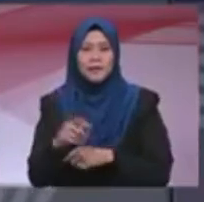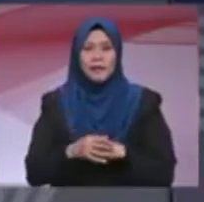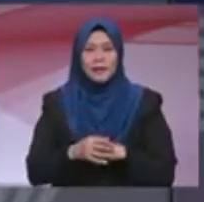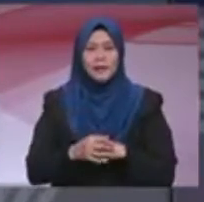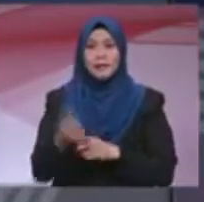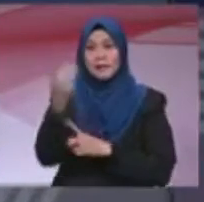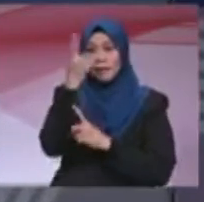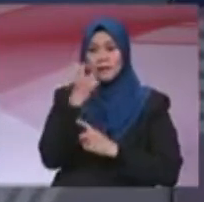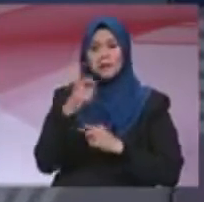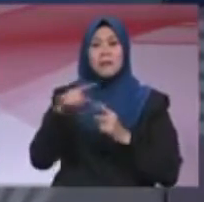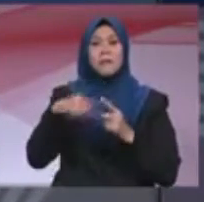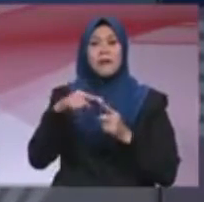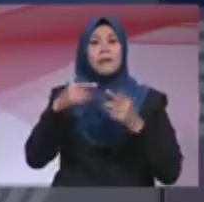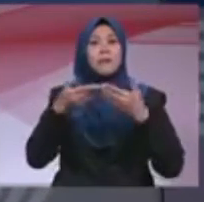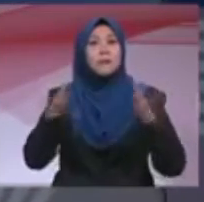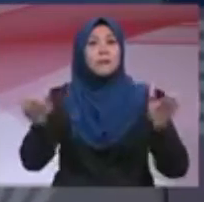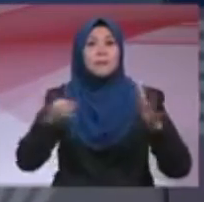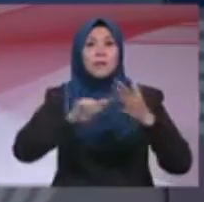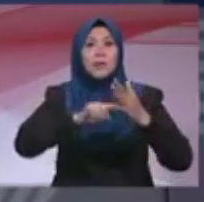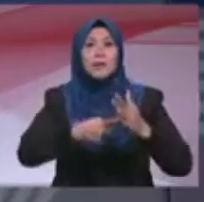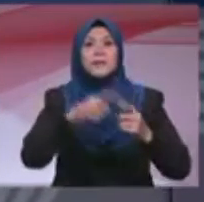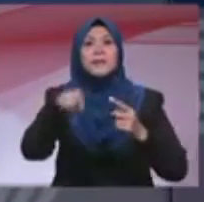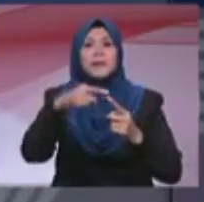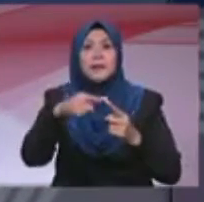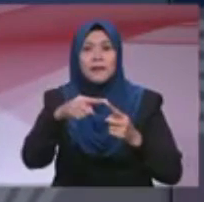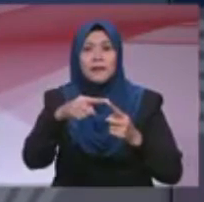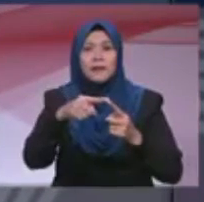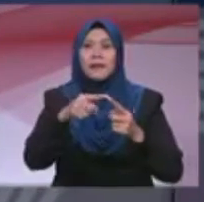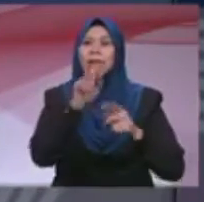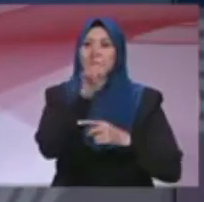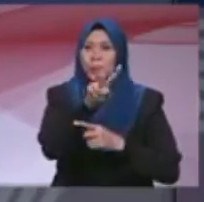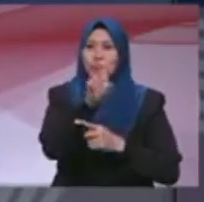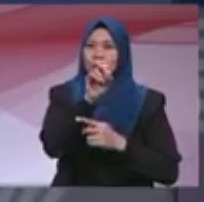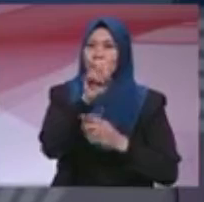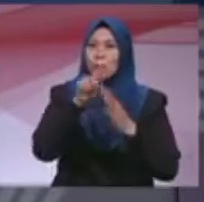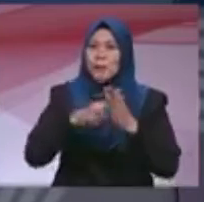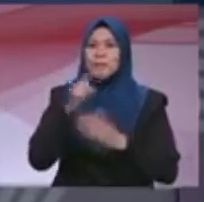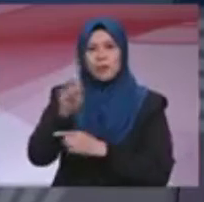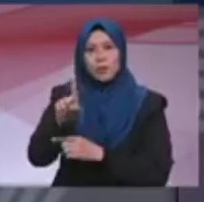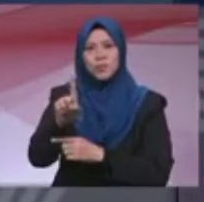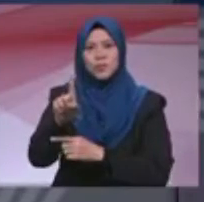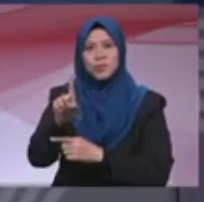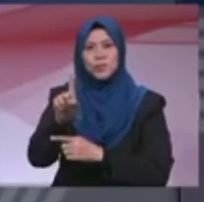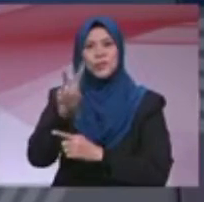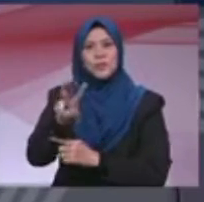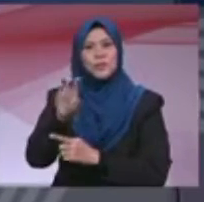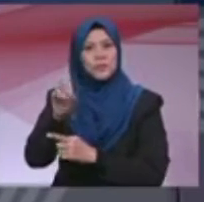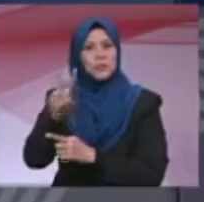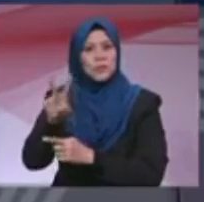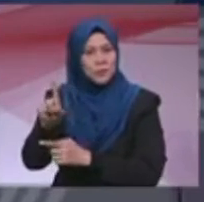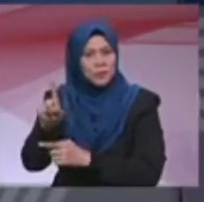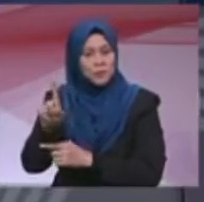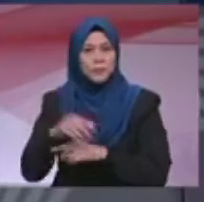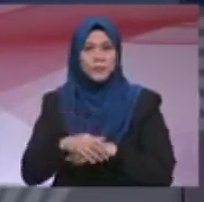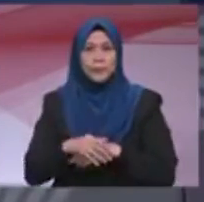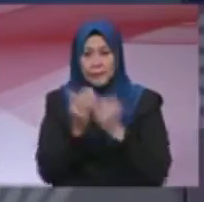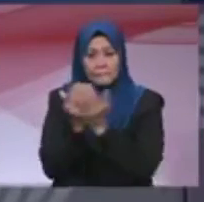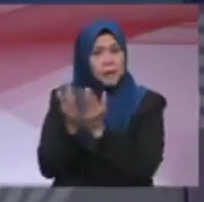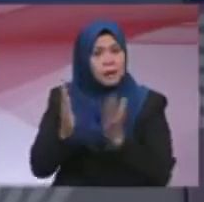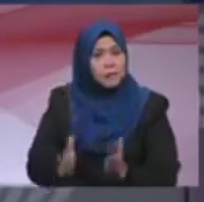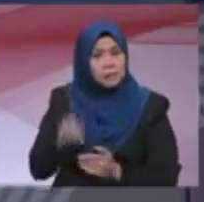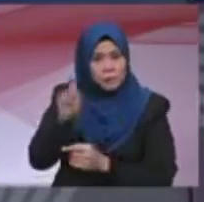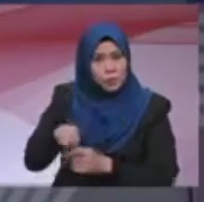persekolahan 2021 akan bermula, jawapannya adalah pada 20 Januari. Sama ada murid perlu ke sekolah atau